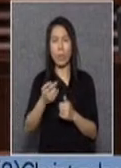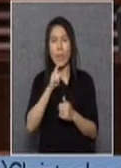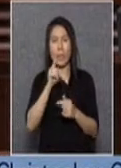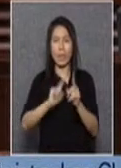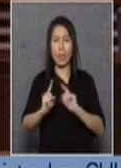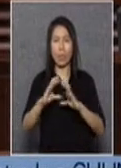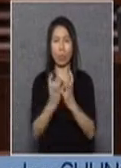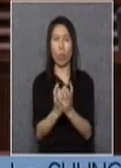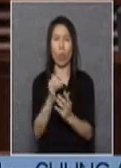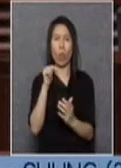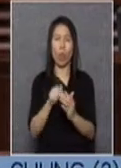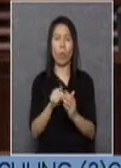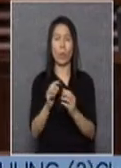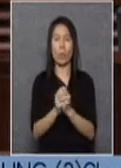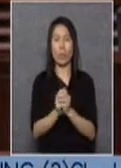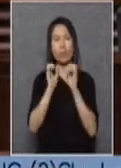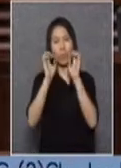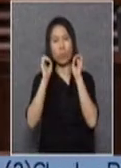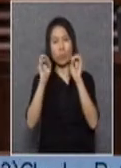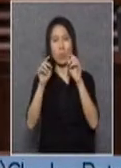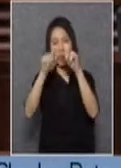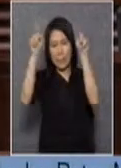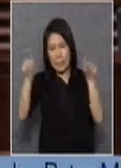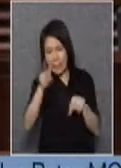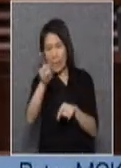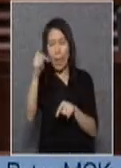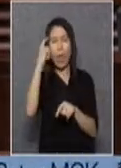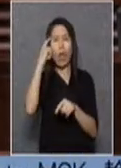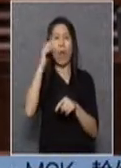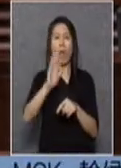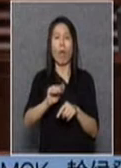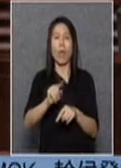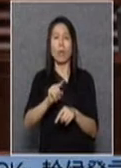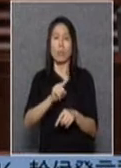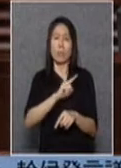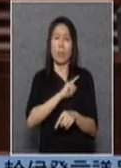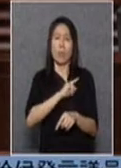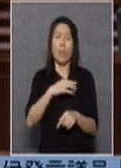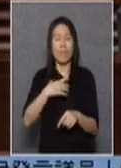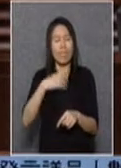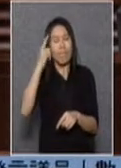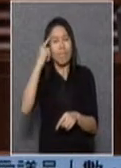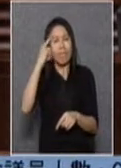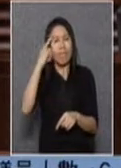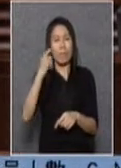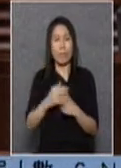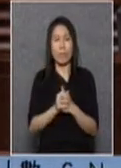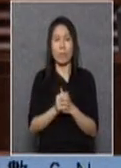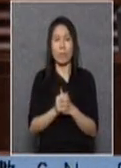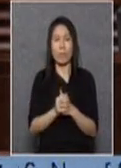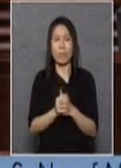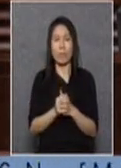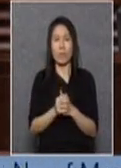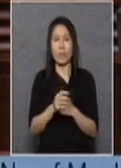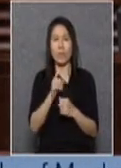党嘅宣传产品，或者佢自己可能甚至乎佢自己都认识一两个真系滥用综